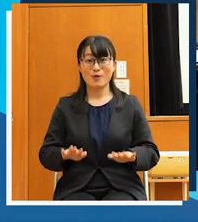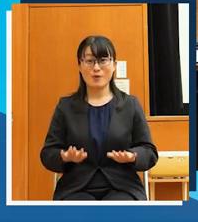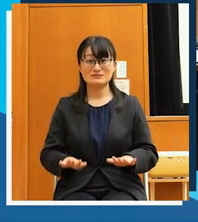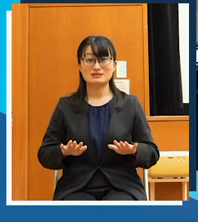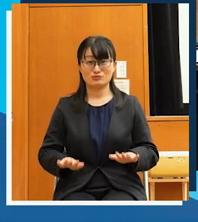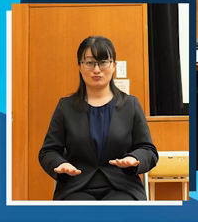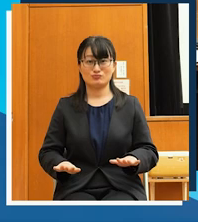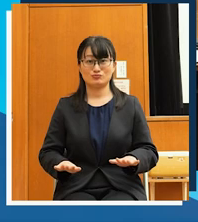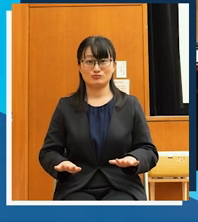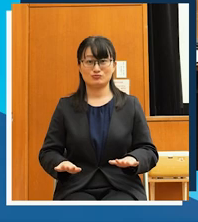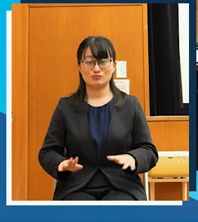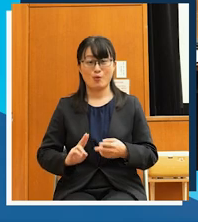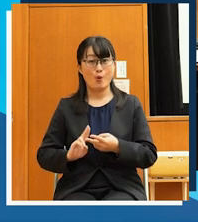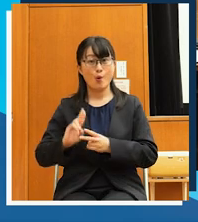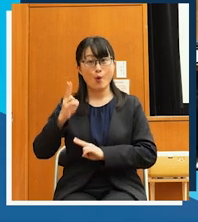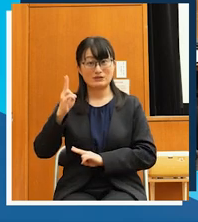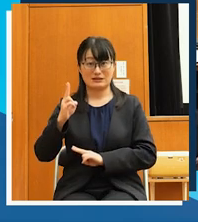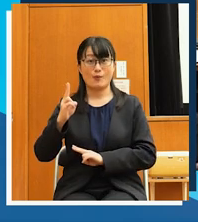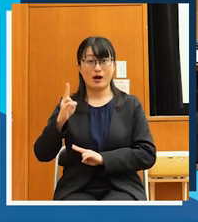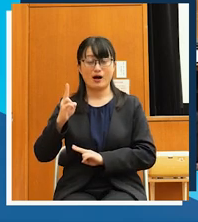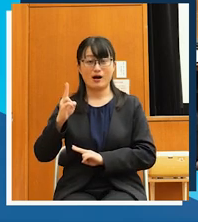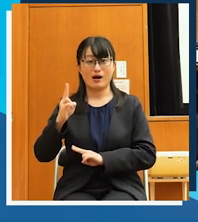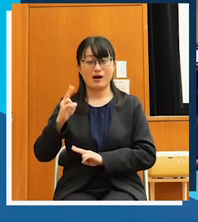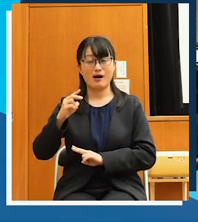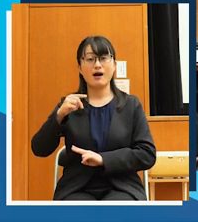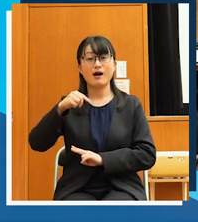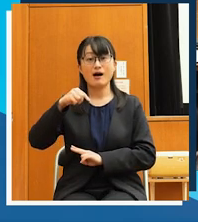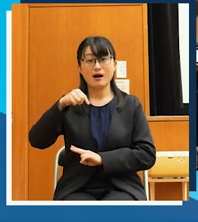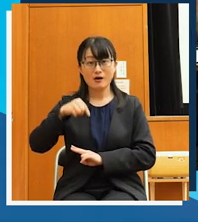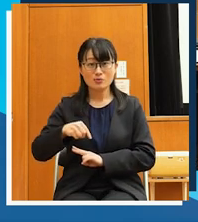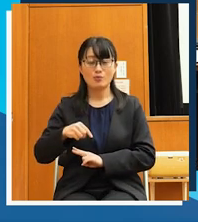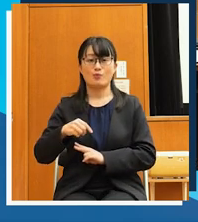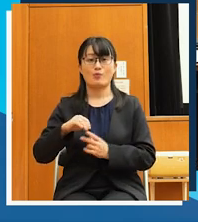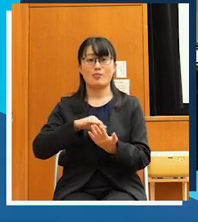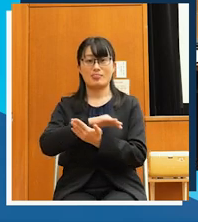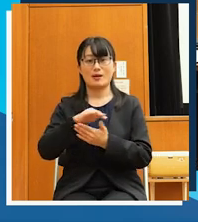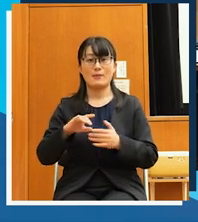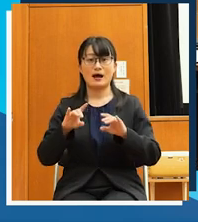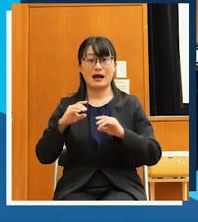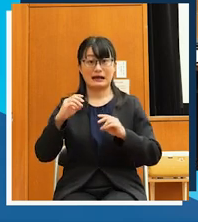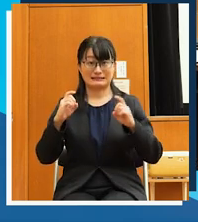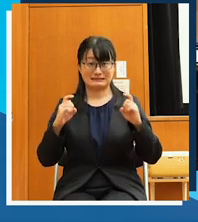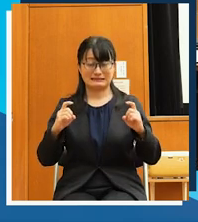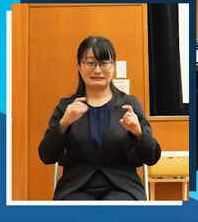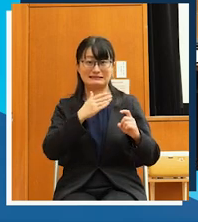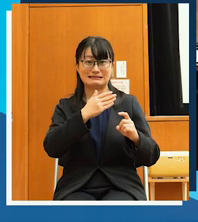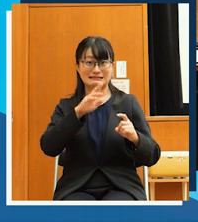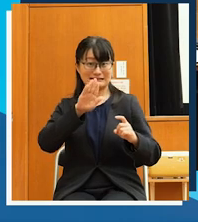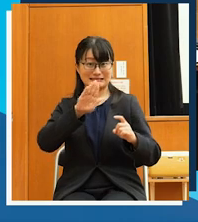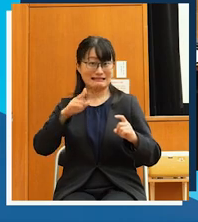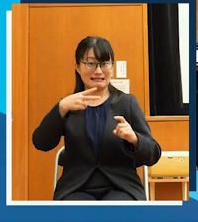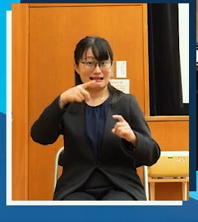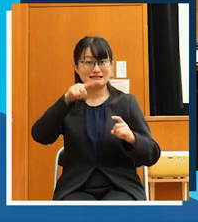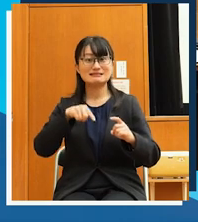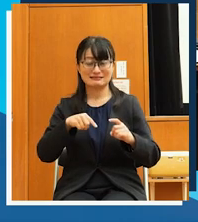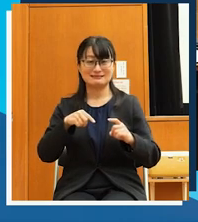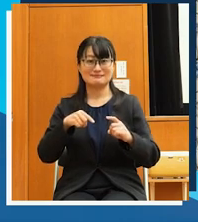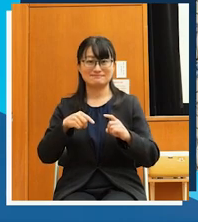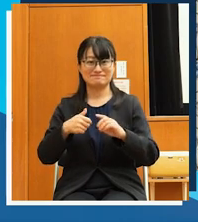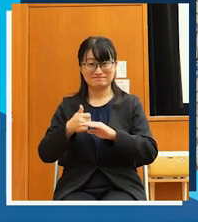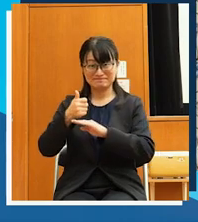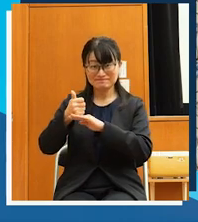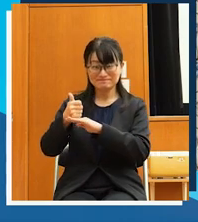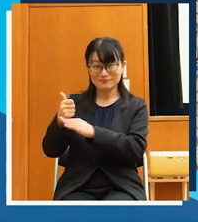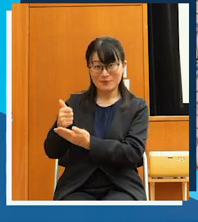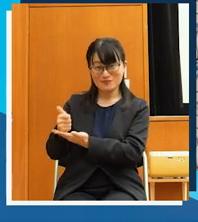え沖縄のえ玉出をまお迎えしてということになるんですけれども